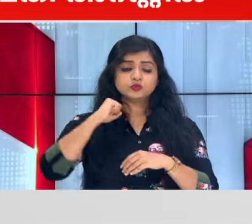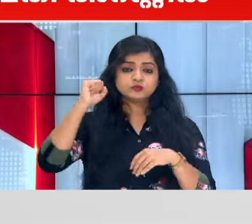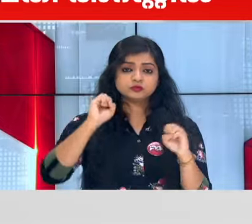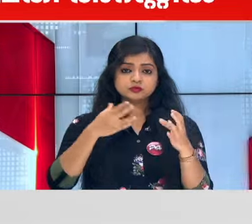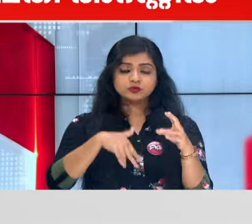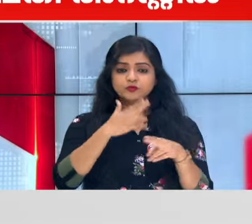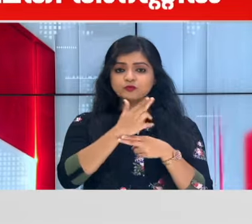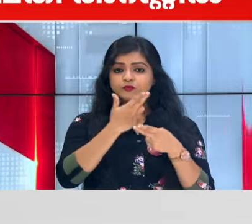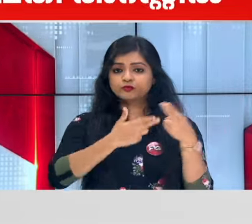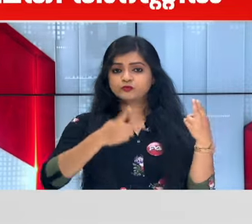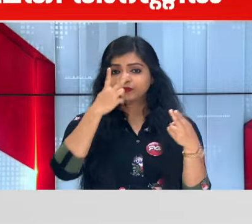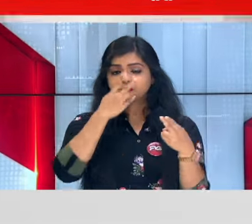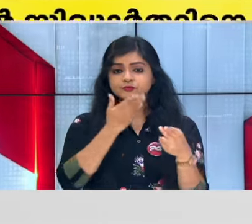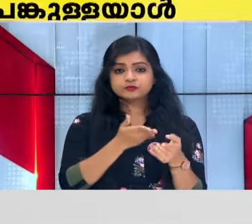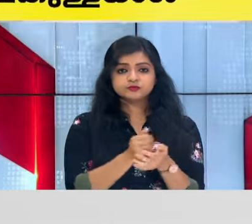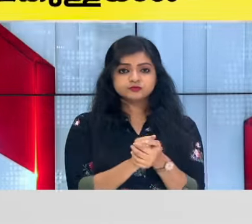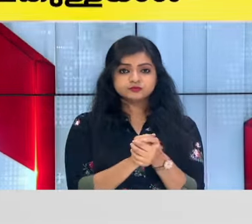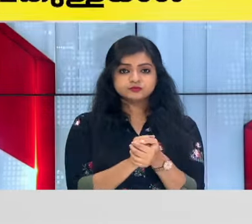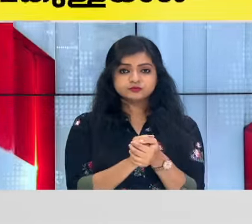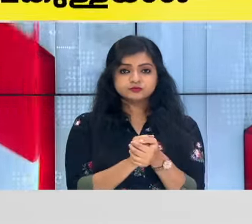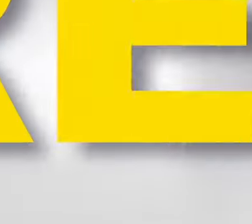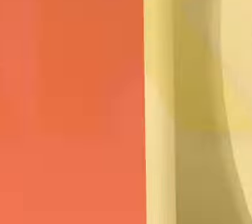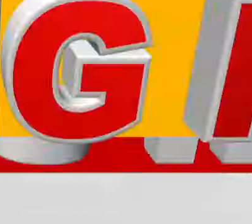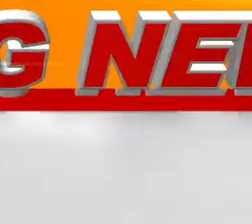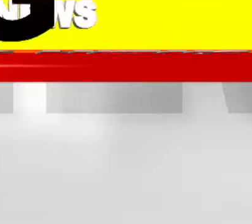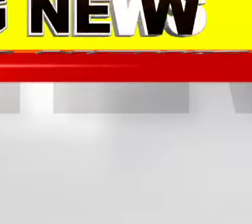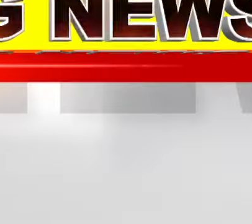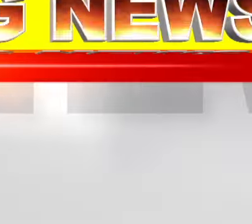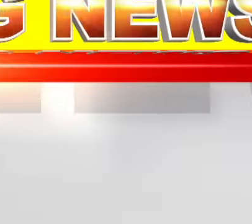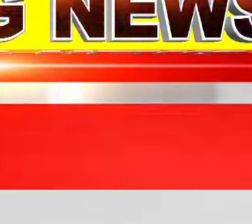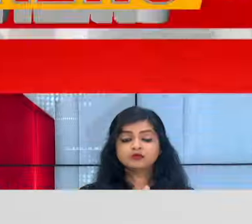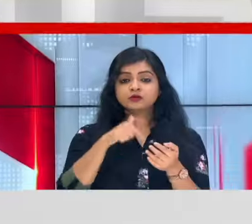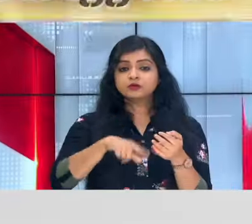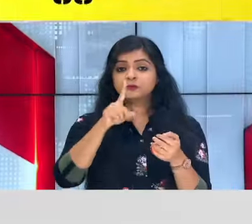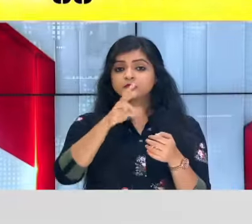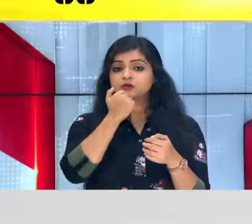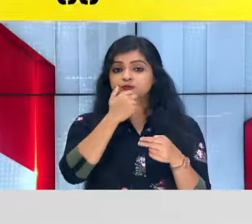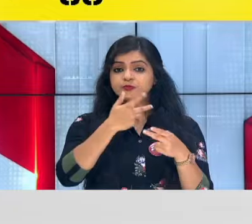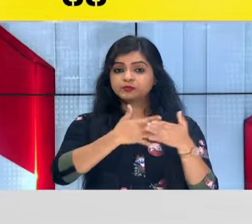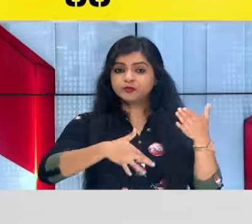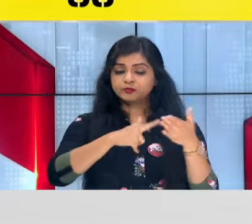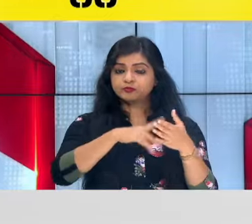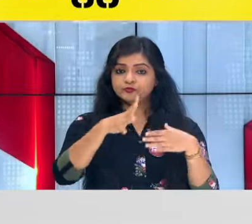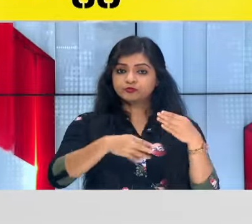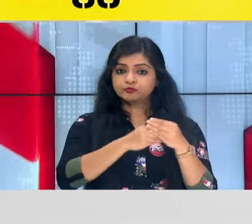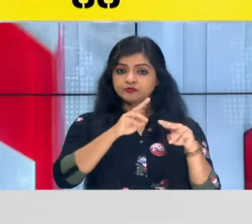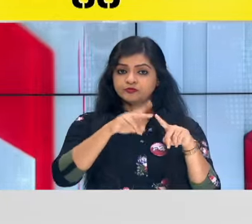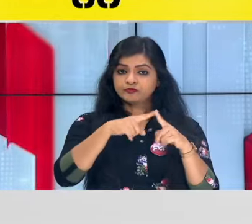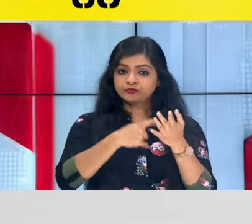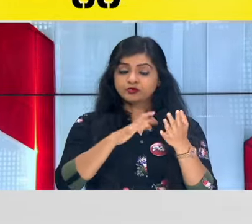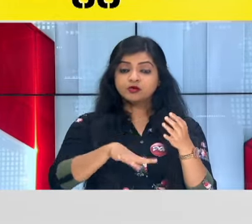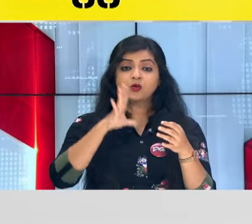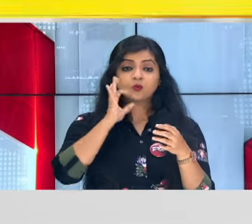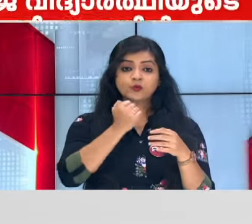ദൃശ്യങ്ങൾ കാണിക്കാൻ പറ്റുന്നത്. മറ്റൊരു കാര്യം, 18 പ്രതികളാണ് ഈ കേസിൽ ആകെയുള്ളത്. ഇന്നിപ്പോൾ ഈ പ്രധാന പ്രതി അഖിലിനെയും